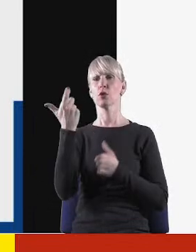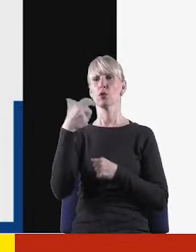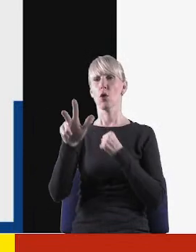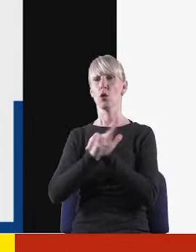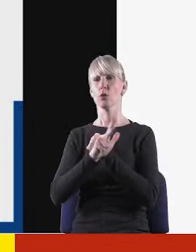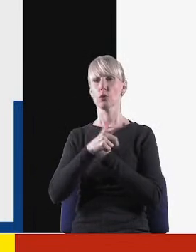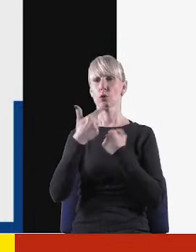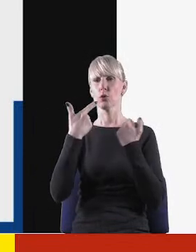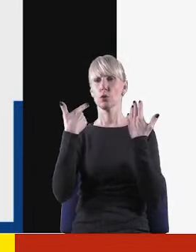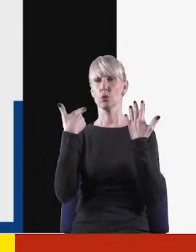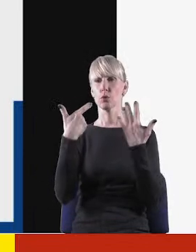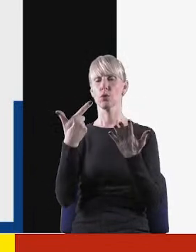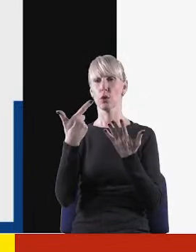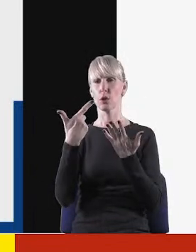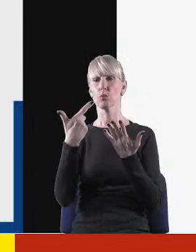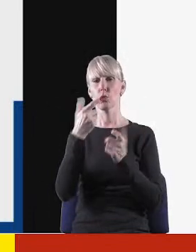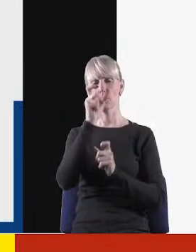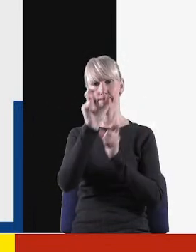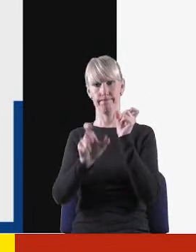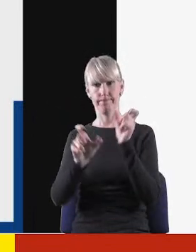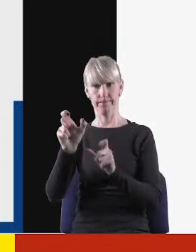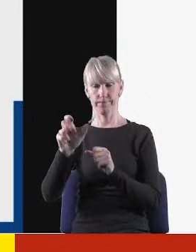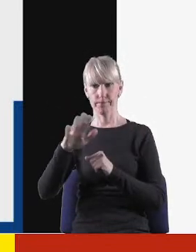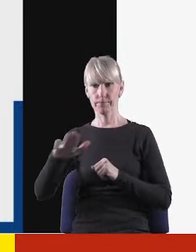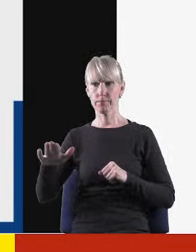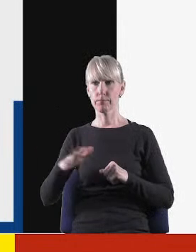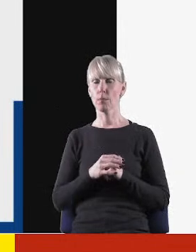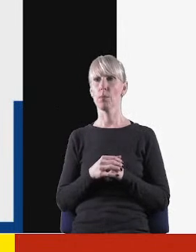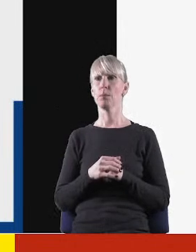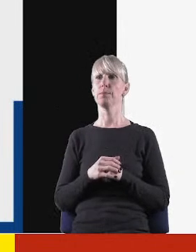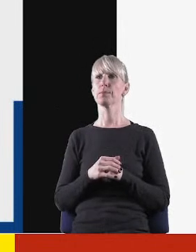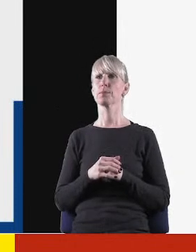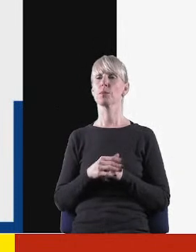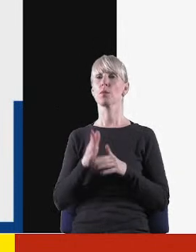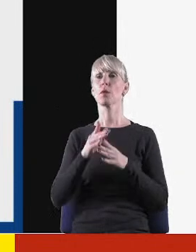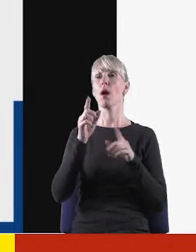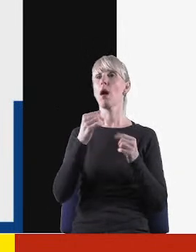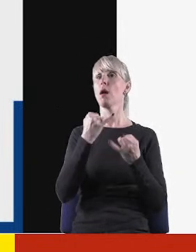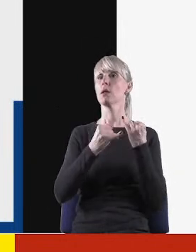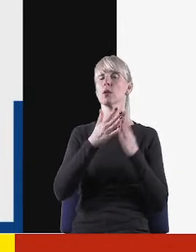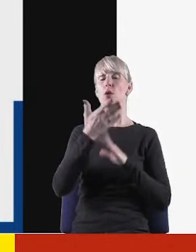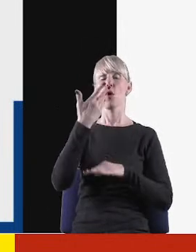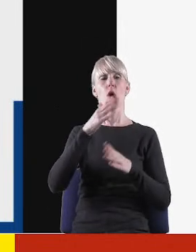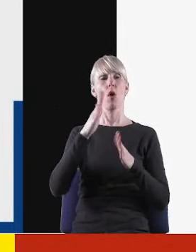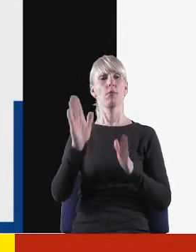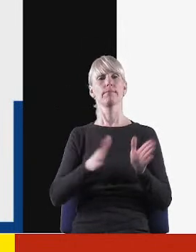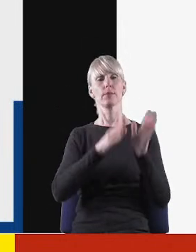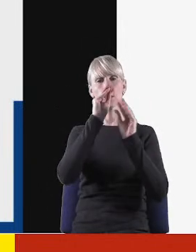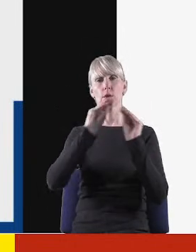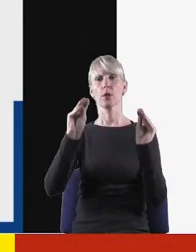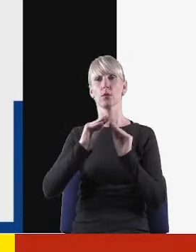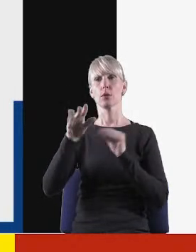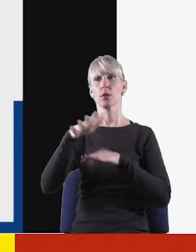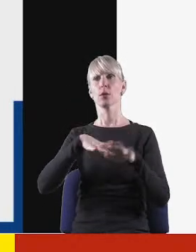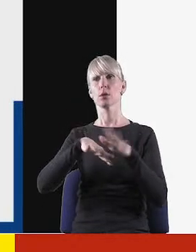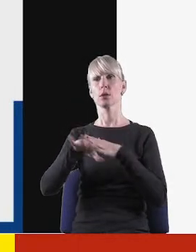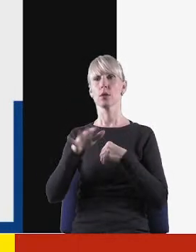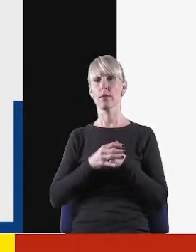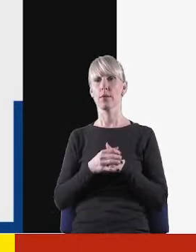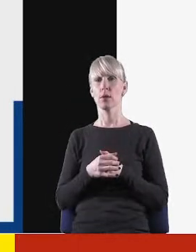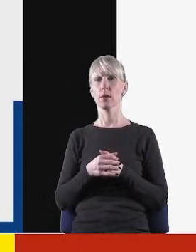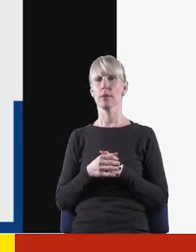2187 słuchaczy. Jeśli chodzi o kształcenie zawodowe, ono, poproszę o kolejną planszę, ono